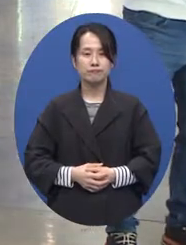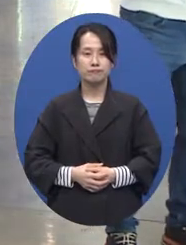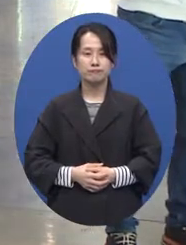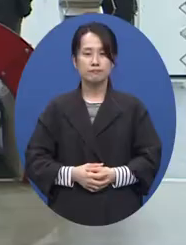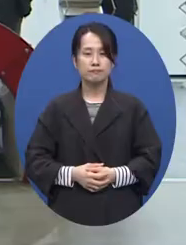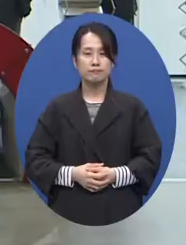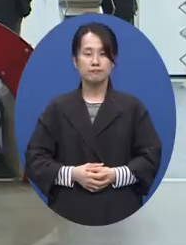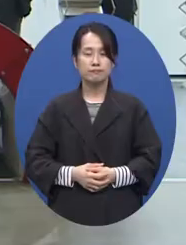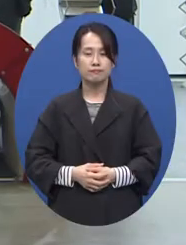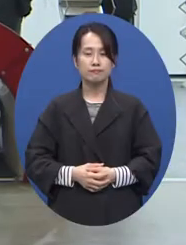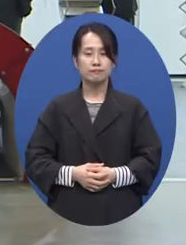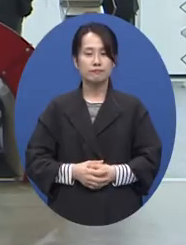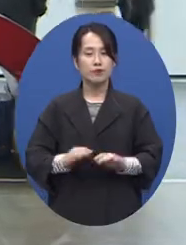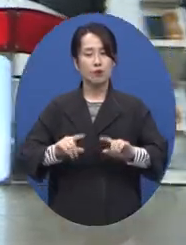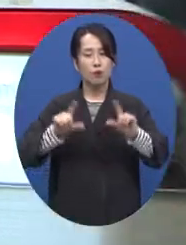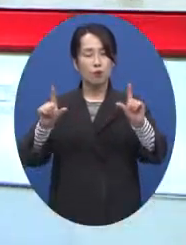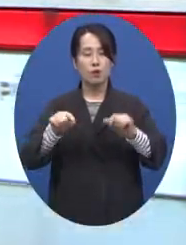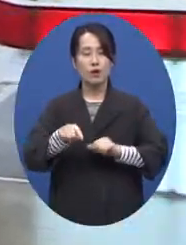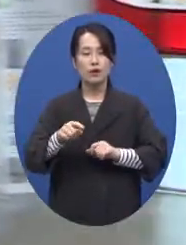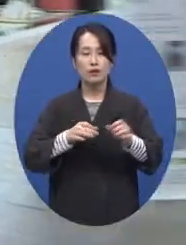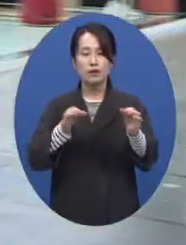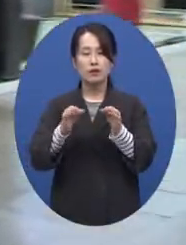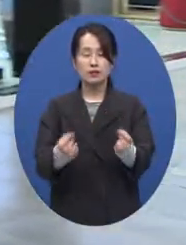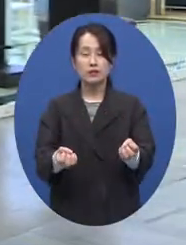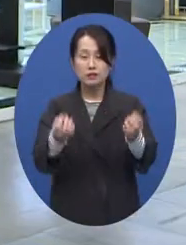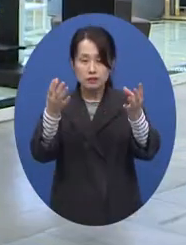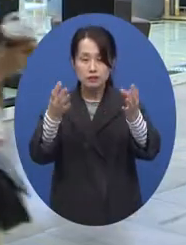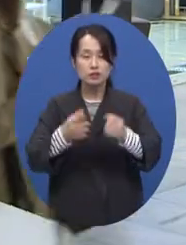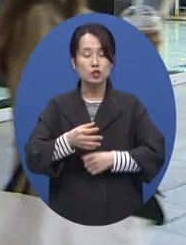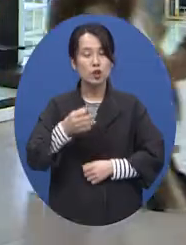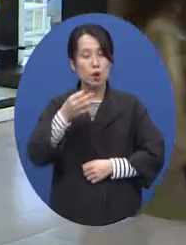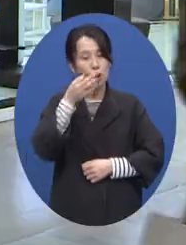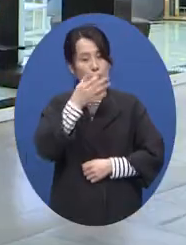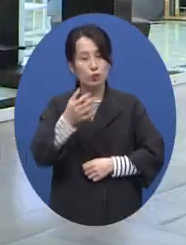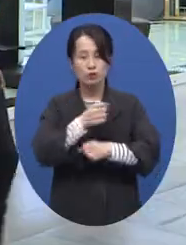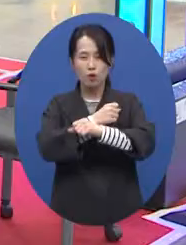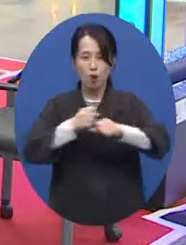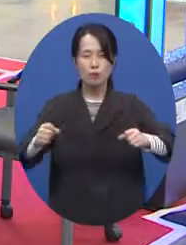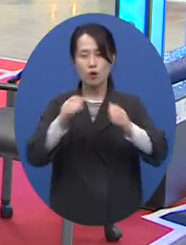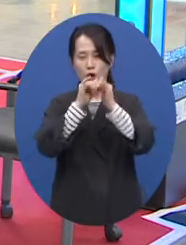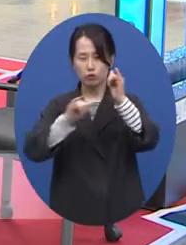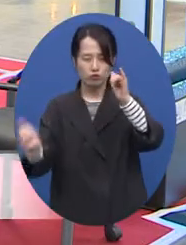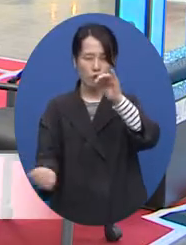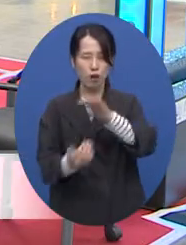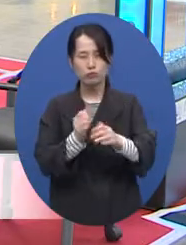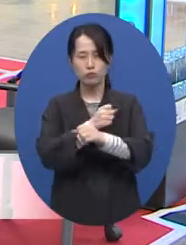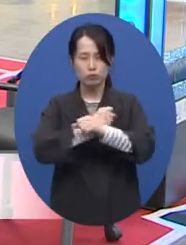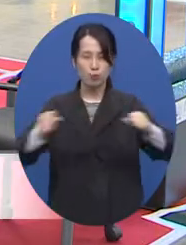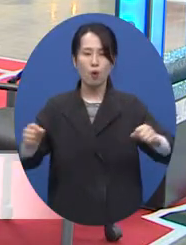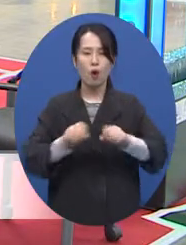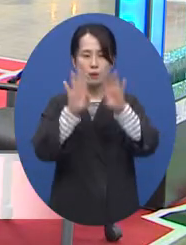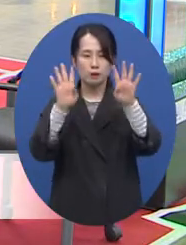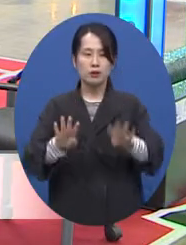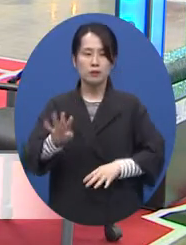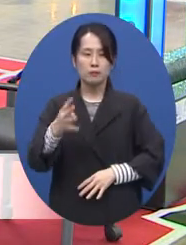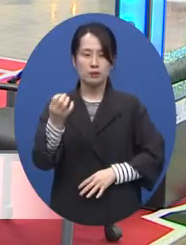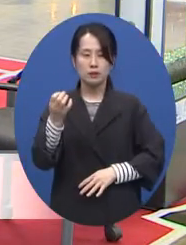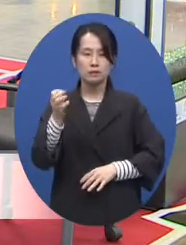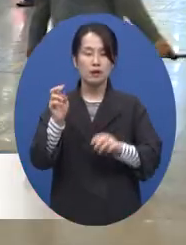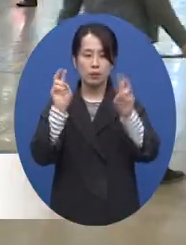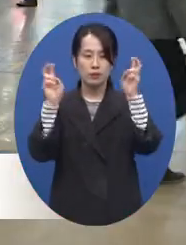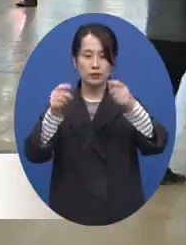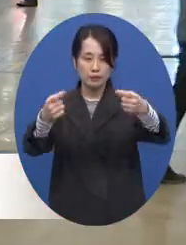better. 올해 코리아 나라장터 엑스포의 전시 규모는 역대 최대 수준. 박람회에는 총 440개